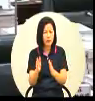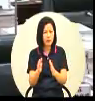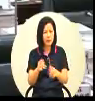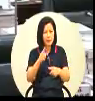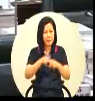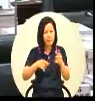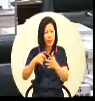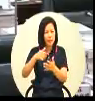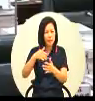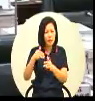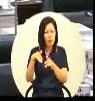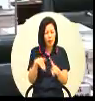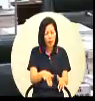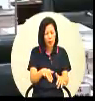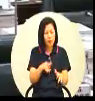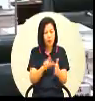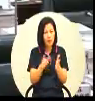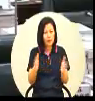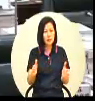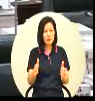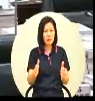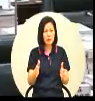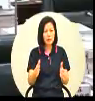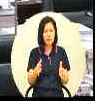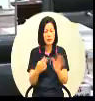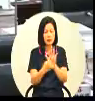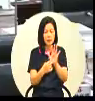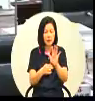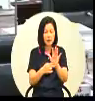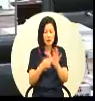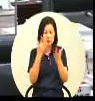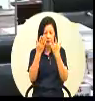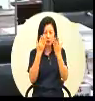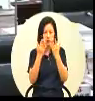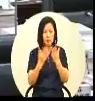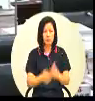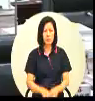衰期，让我们的高雄市民朋友也了解一下。